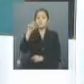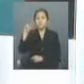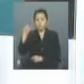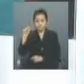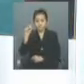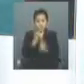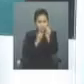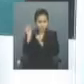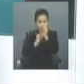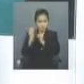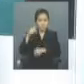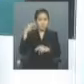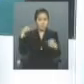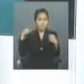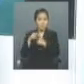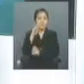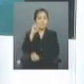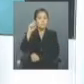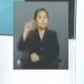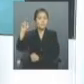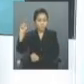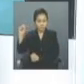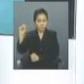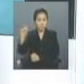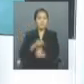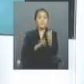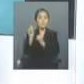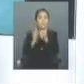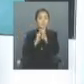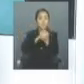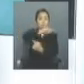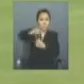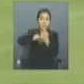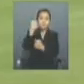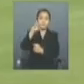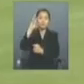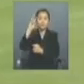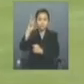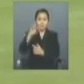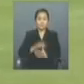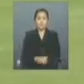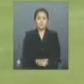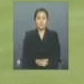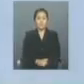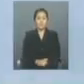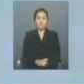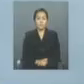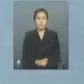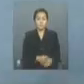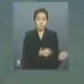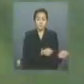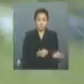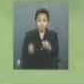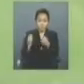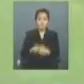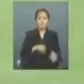ลี่แม็กอินลอยในศึกกอล์ฟวันโวลเวอร์แมตช์เพลย์แชมเปี้ยนชิพรอบ16คนสุดท้ายค่ะกอล์ฟยูโรเปียนทัวร์รายการวัน